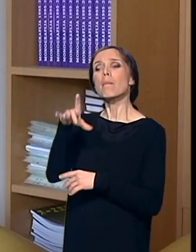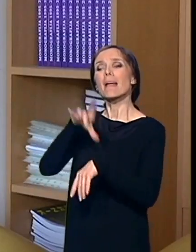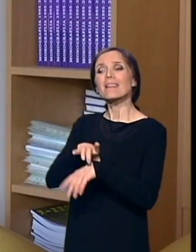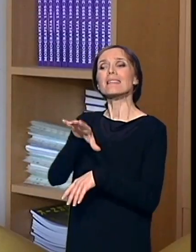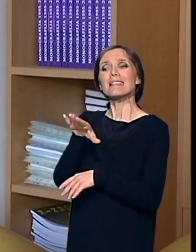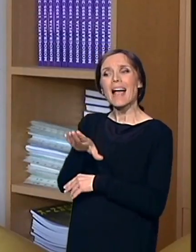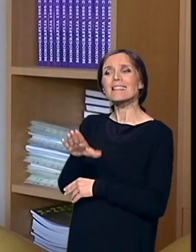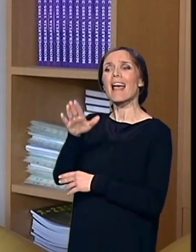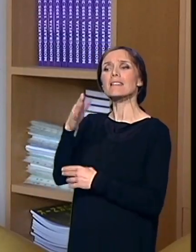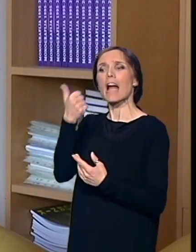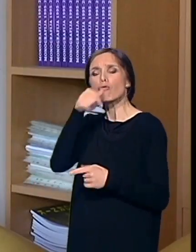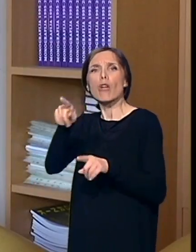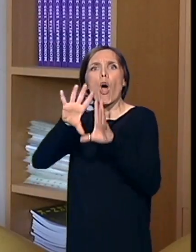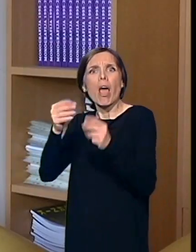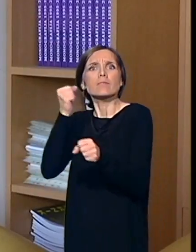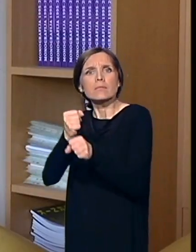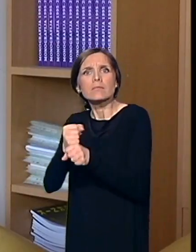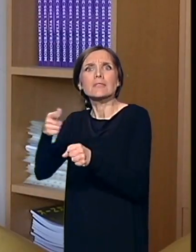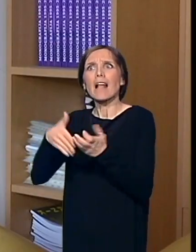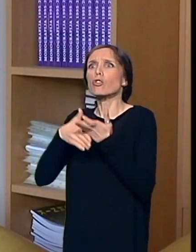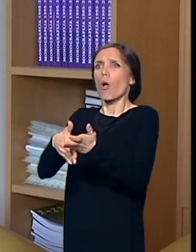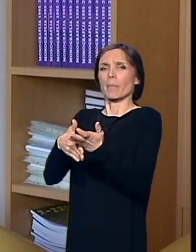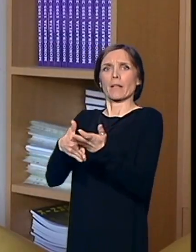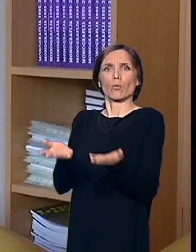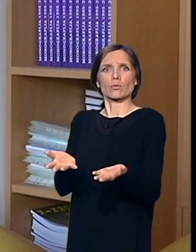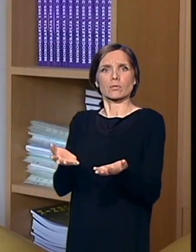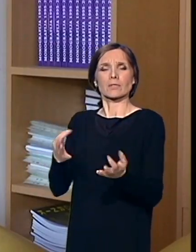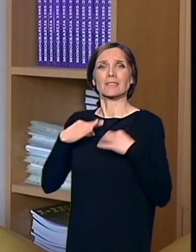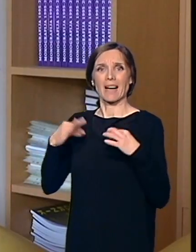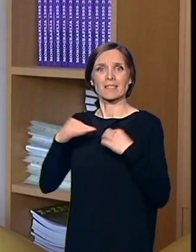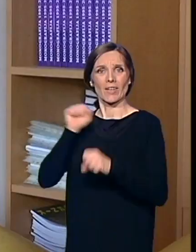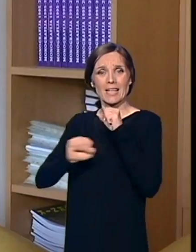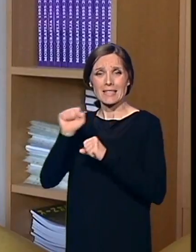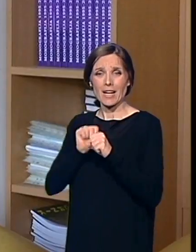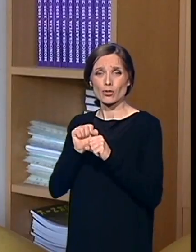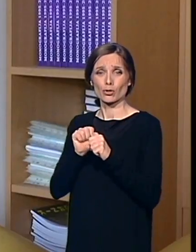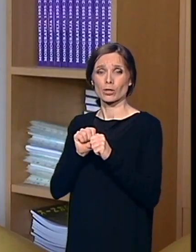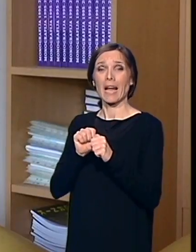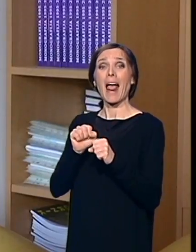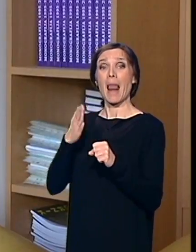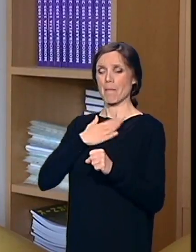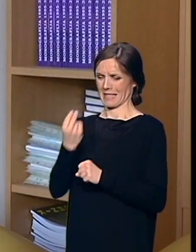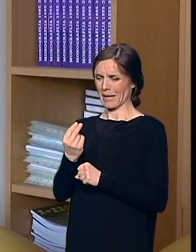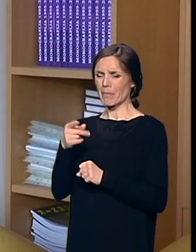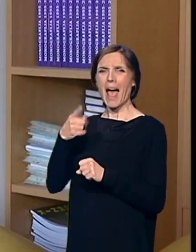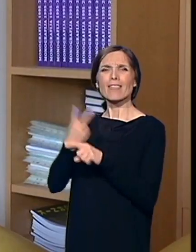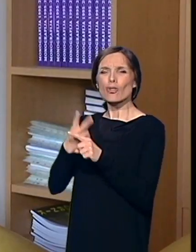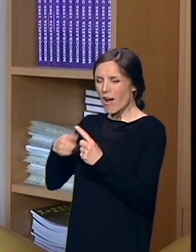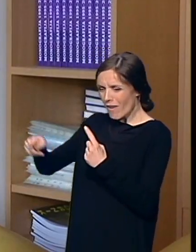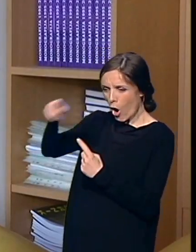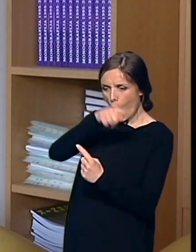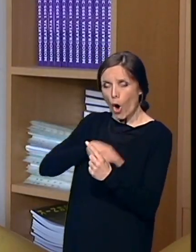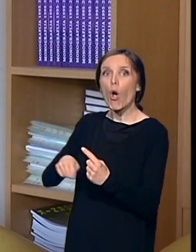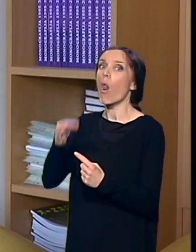njen doprinos u zdravstvenoj zaštiti. Zemlje naše, u našem okruženju imaju regulisanu